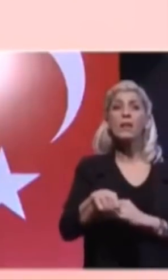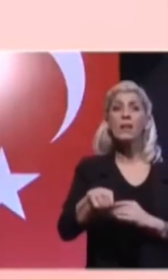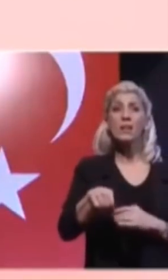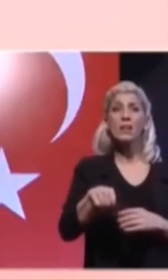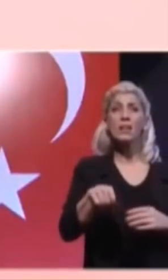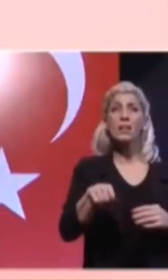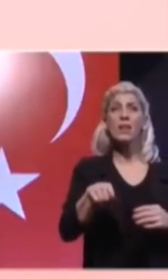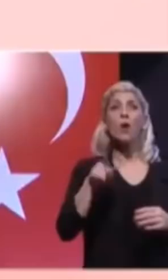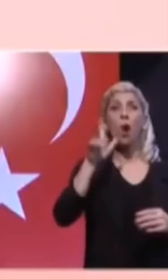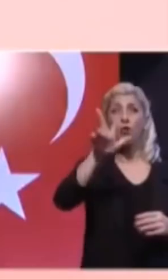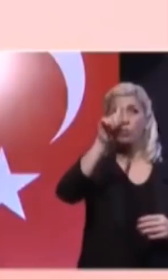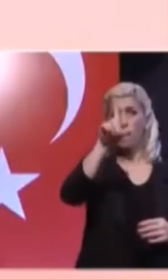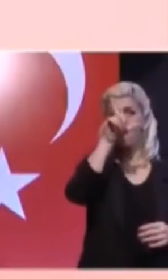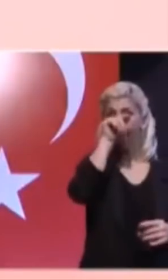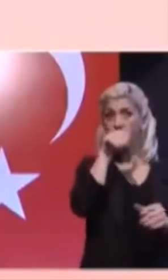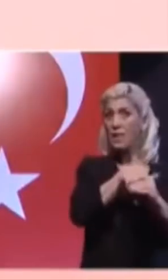hatırlamalıdır.